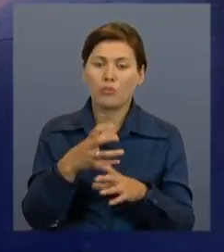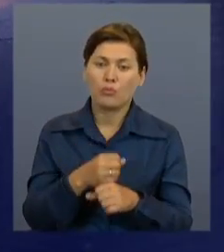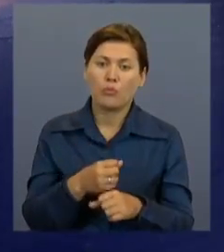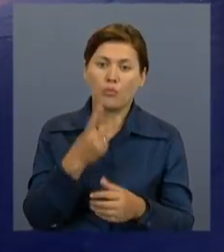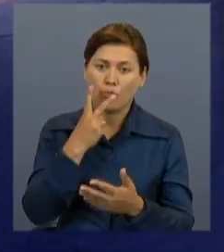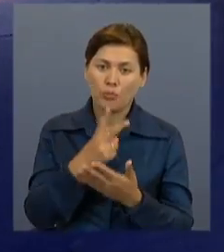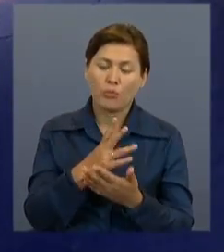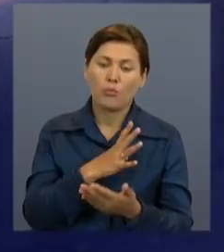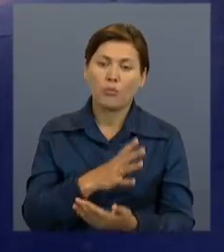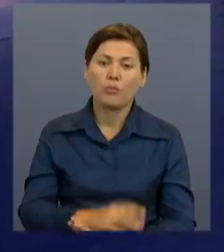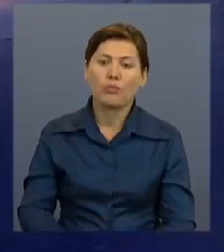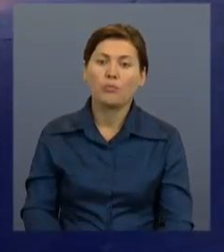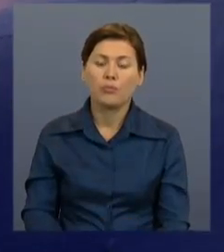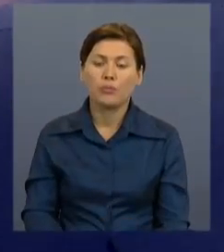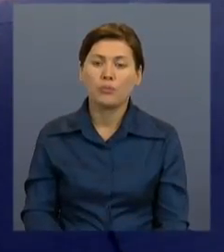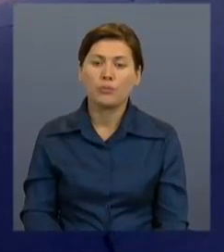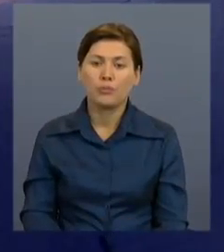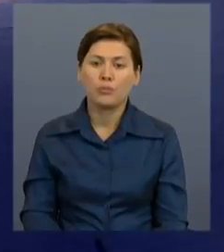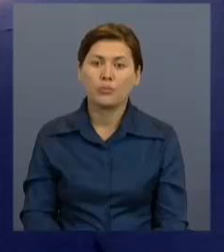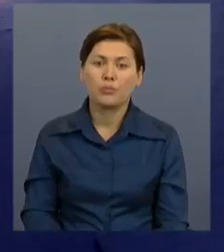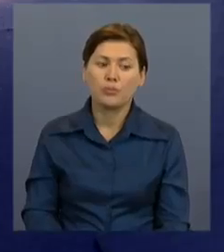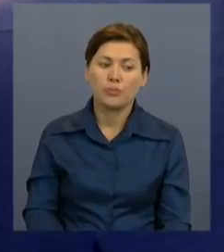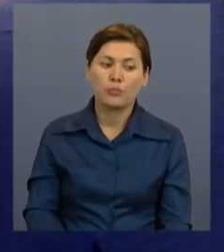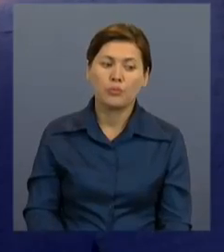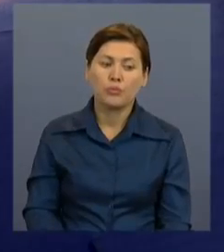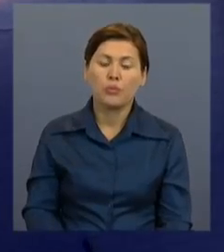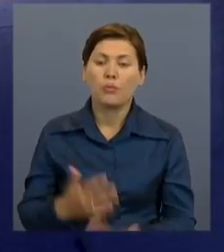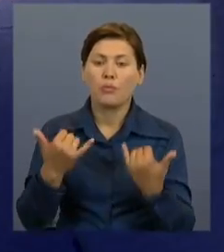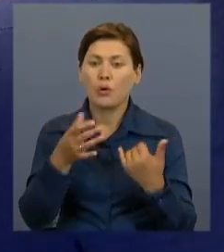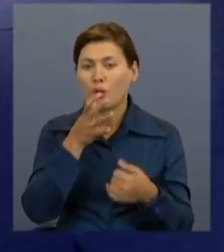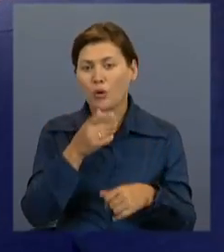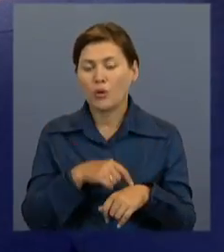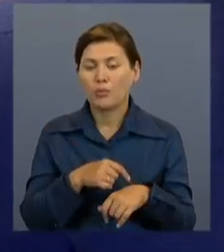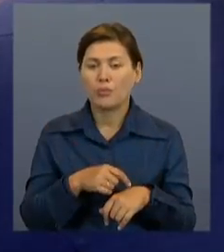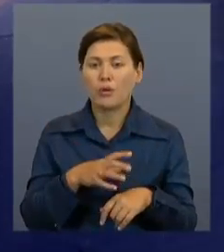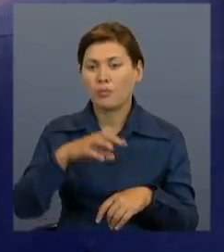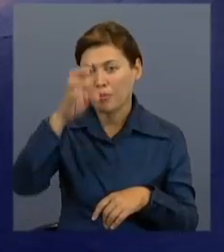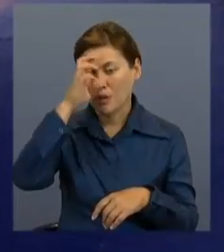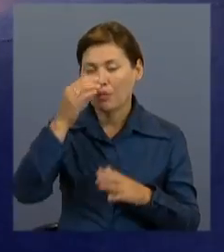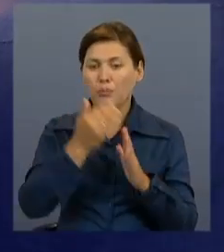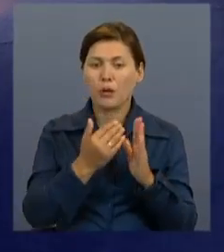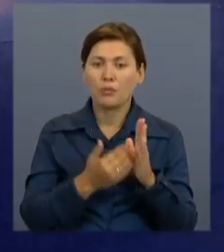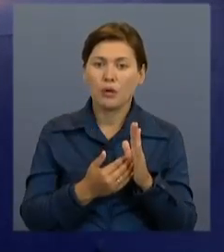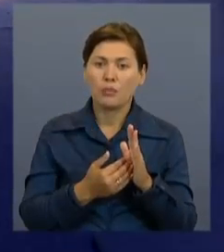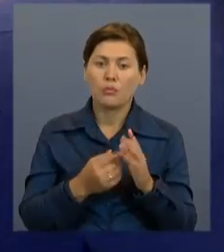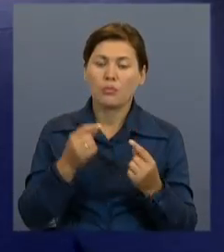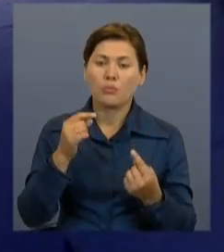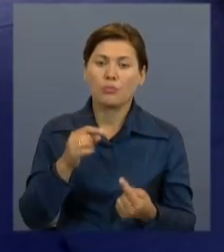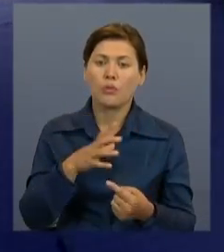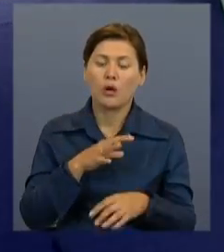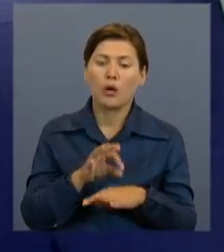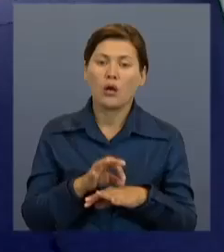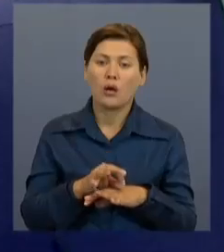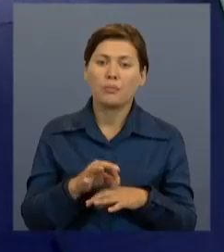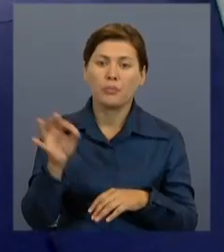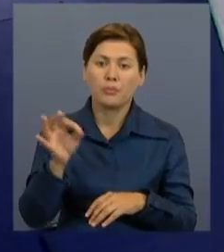болатын еді. Ауыртпашылықтарды. Одан бөлек бүгінгі таңда біздің мемлекеттік бағдарламаның аясында ауруларды